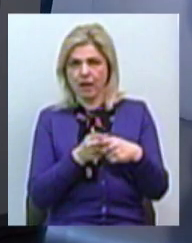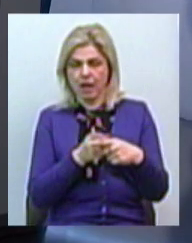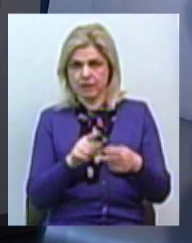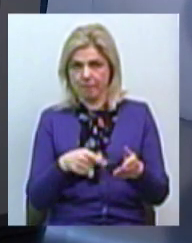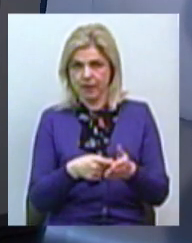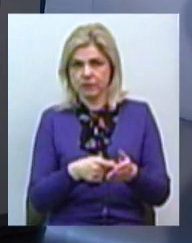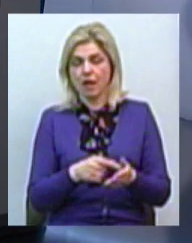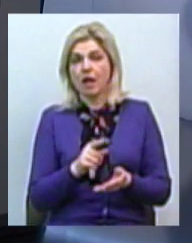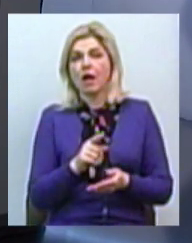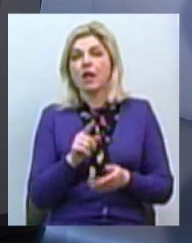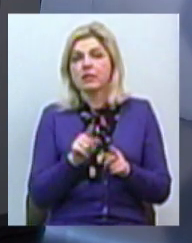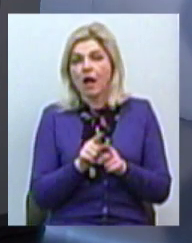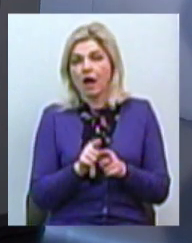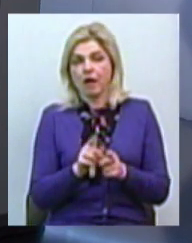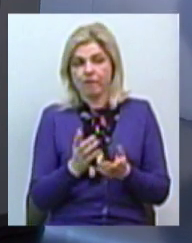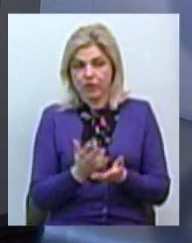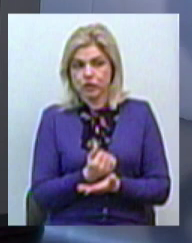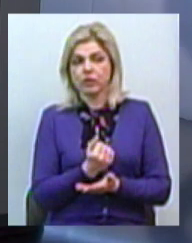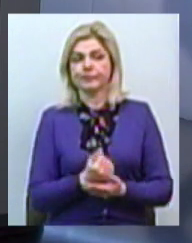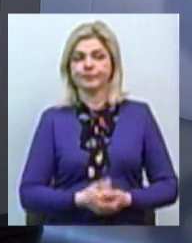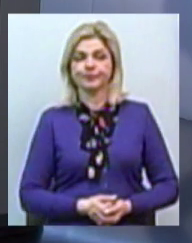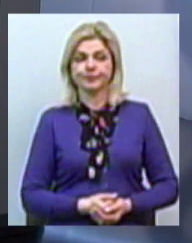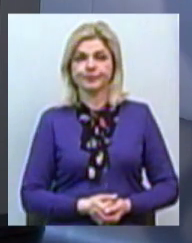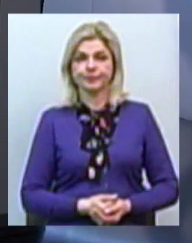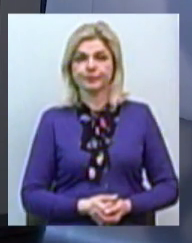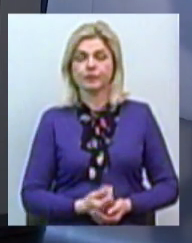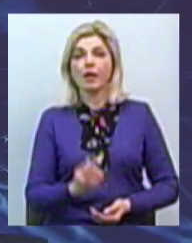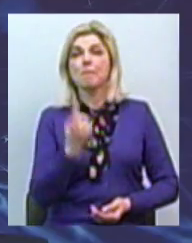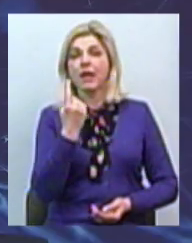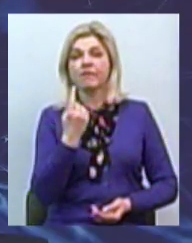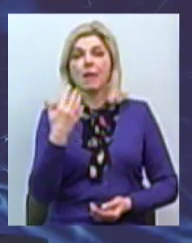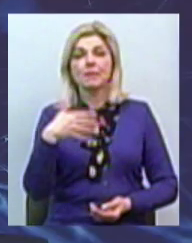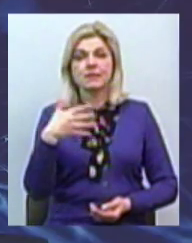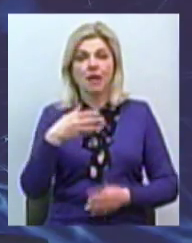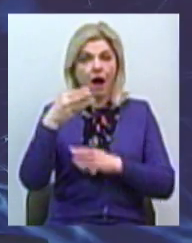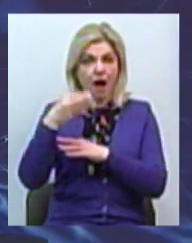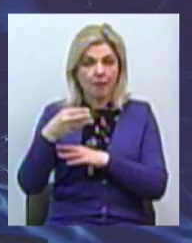не повинні, просто так вийшло, що перші 50 були камер там встановлювалися